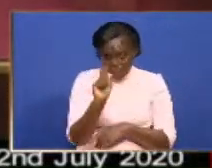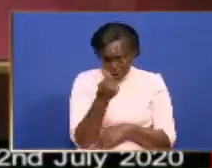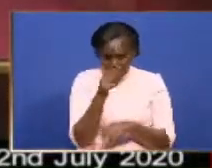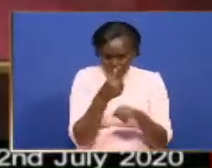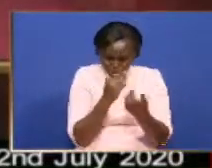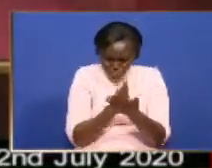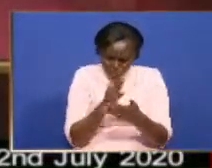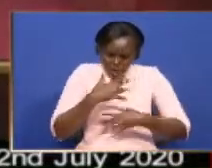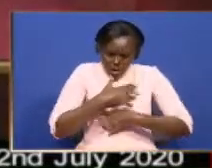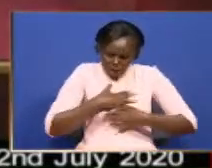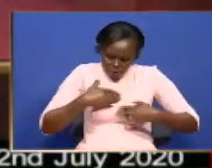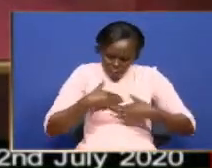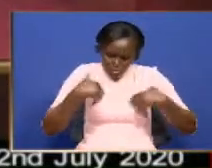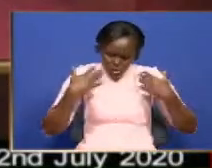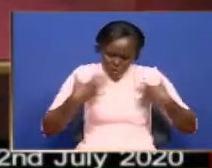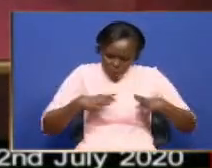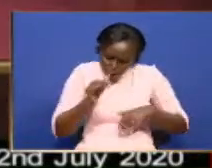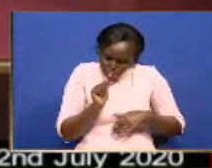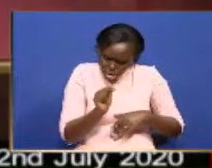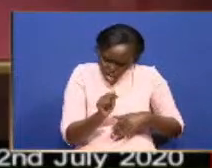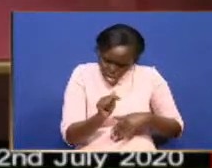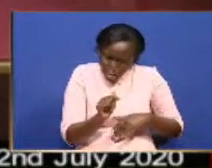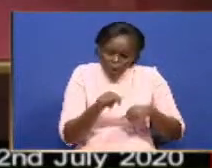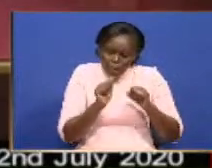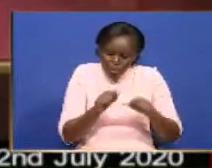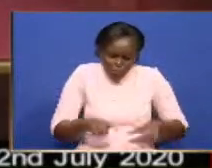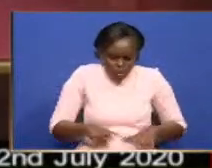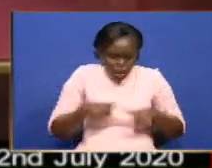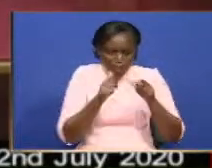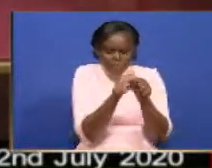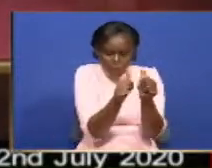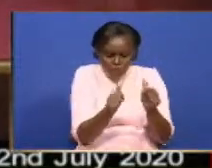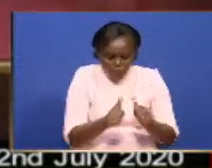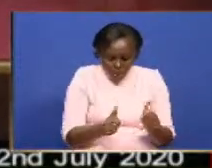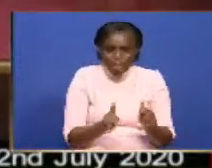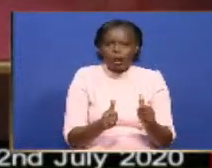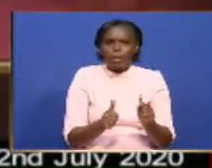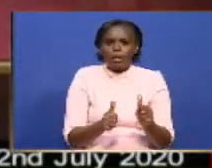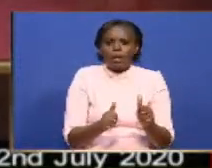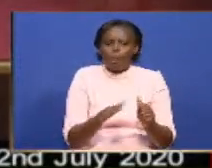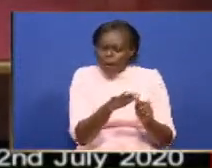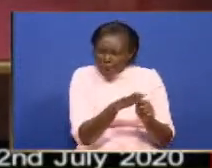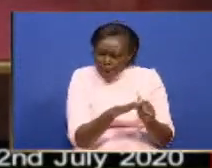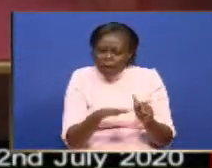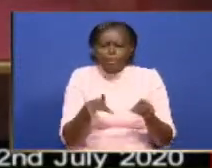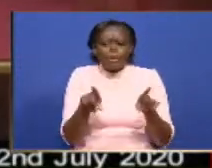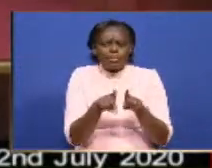kuhakikisha kuwa wakimbizi hawa wanaweza kuishi kwenye maeneo